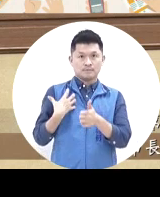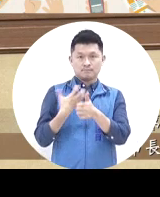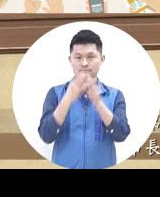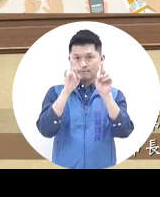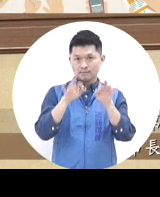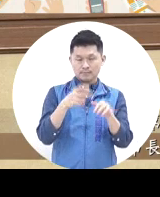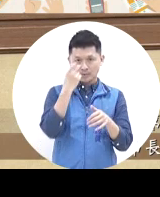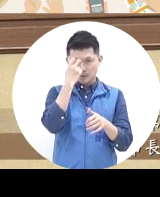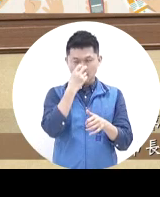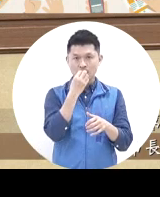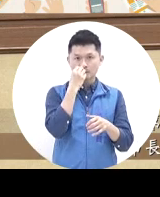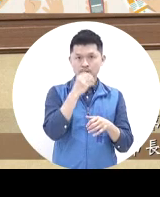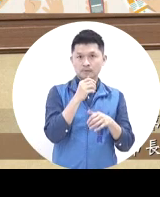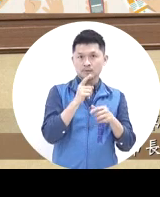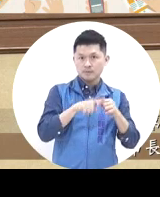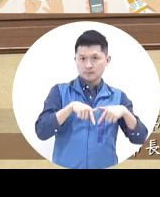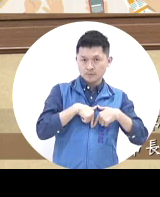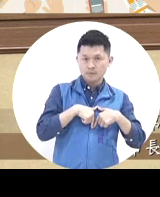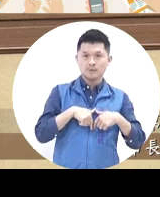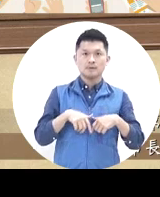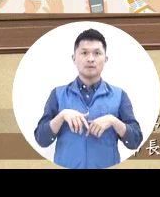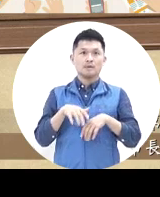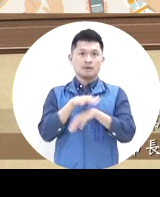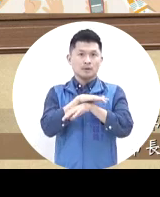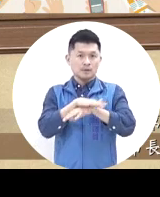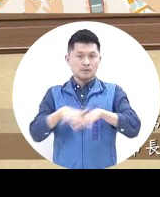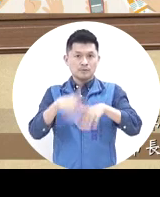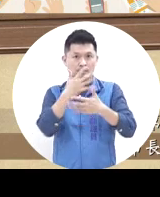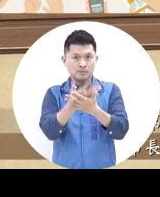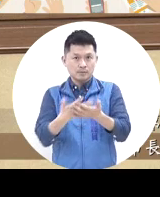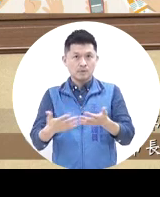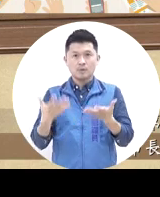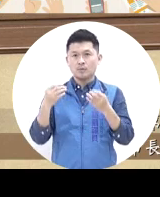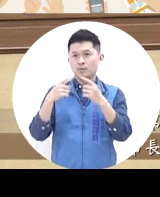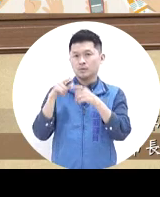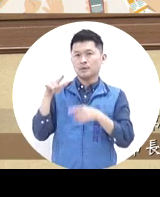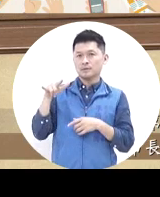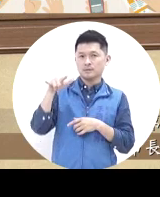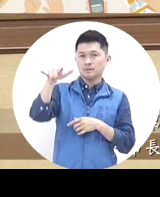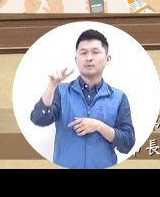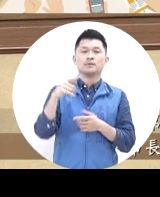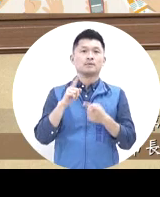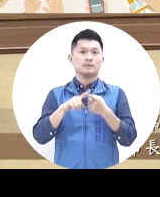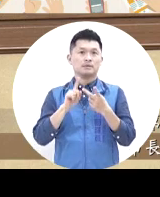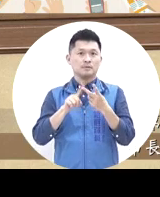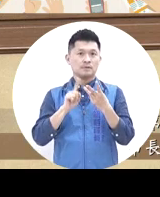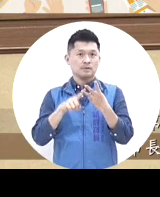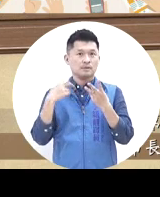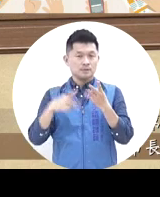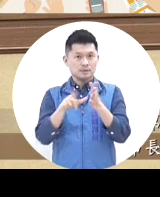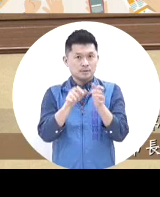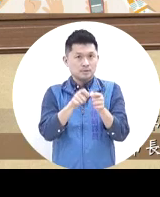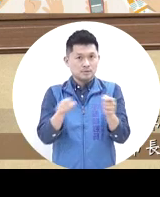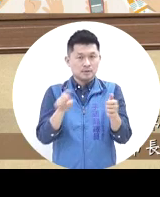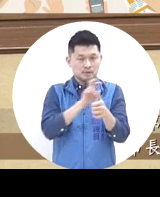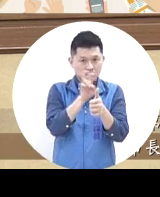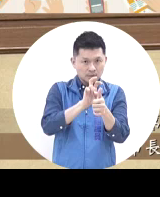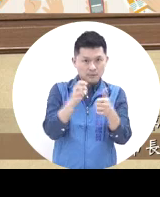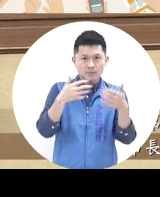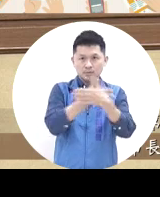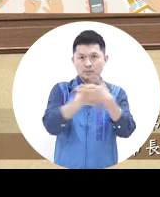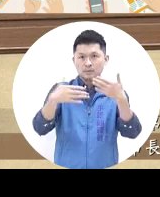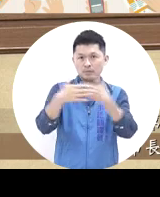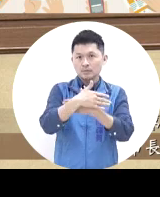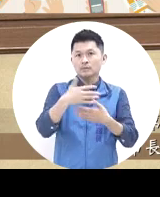高风险家庭整合安全网、警用无人机队，以及我们长期照顾交通接受的服务平